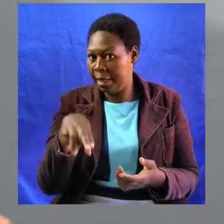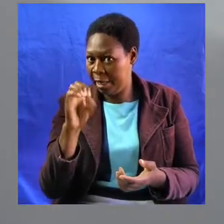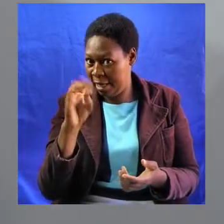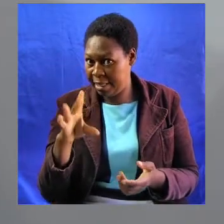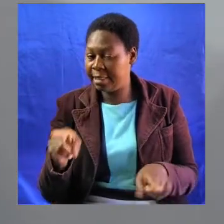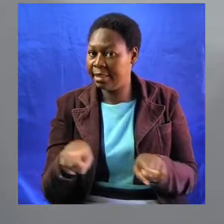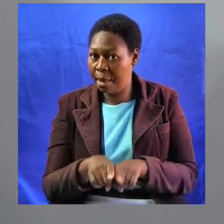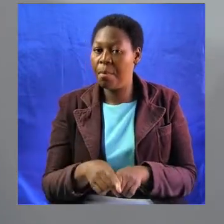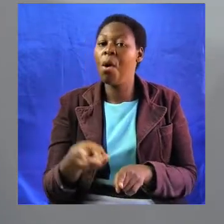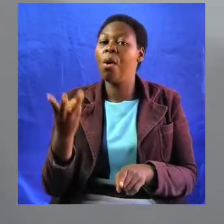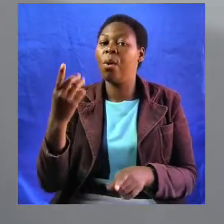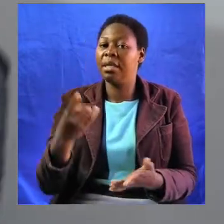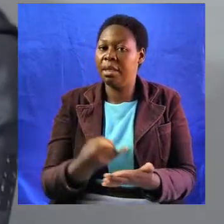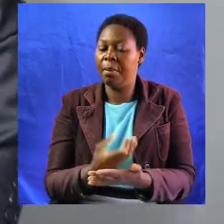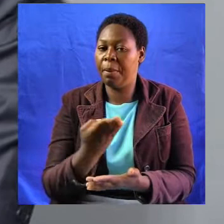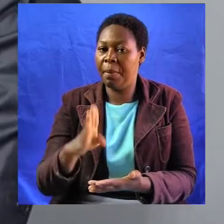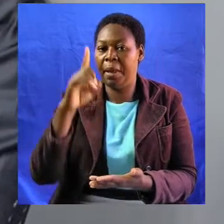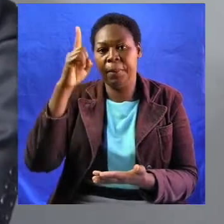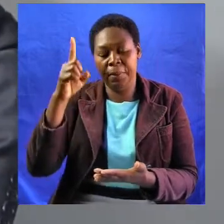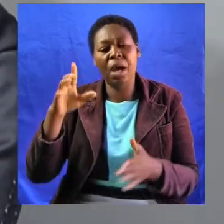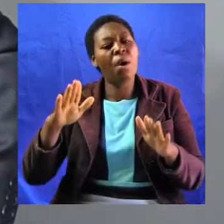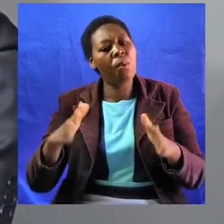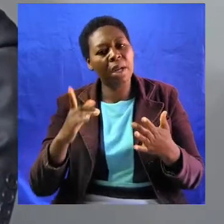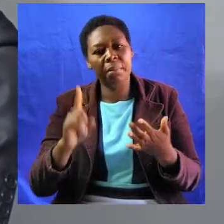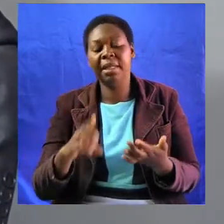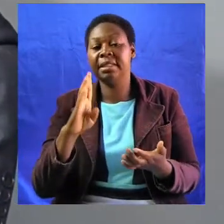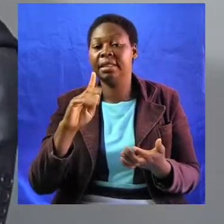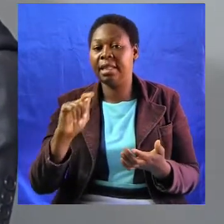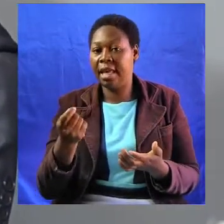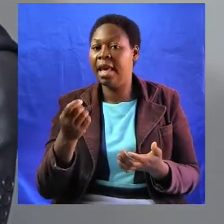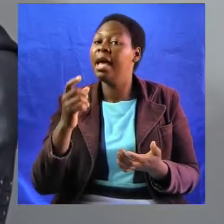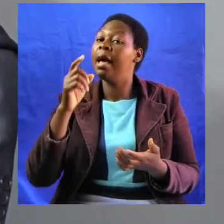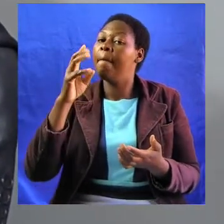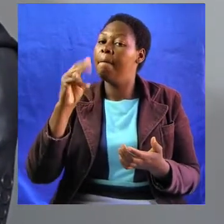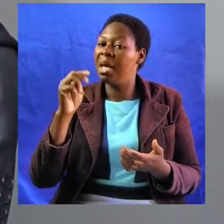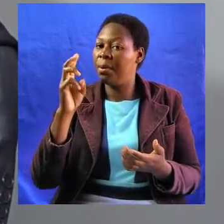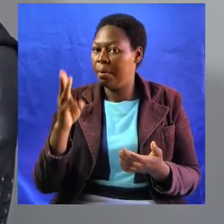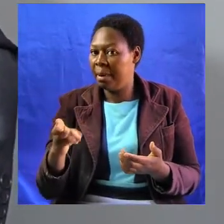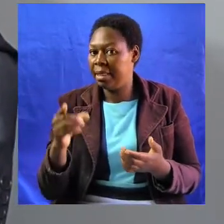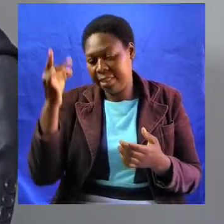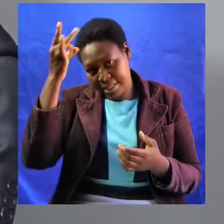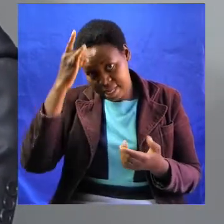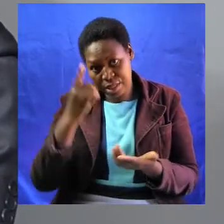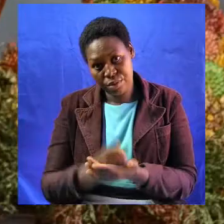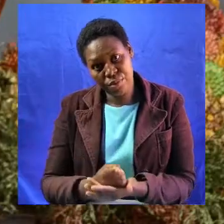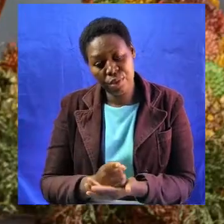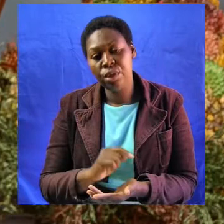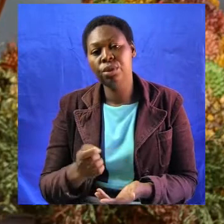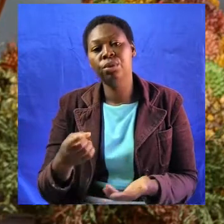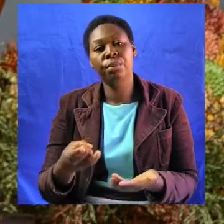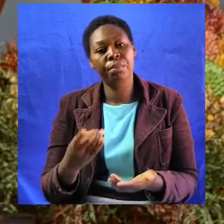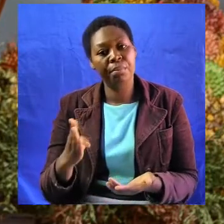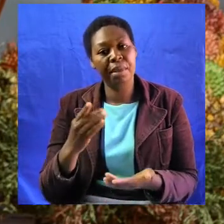zvii zvaifana kuitwa nemadzimambo emuMedo Persia. Isaiah 45 verse 4 to 6. Ne verse 13.